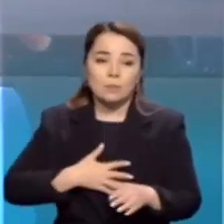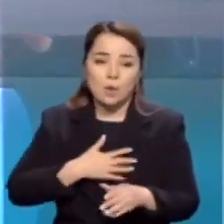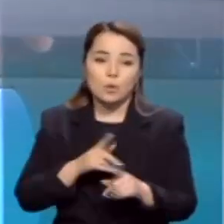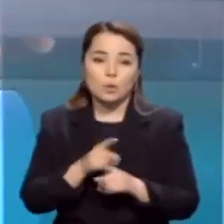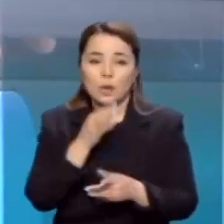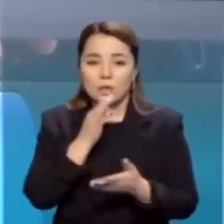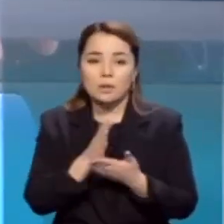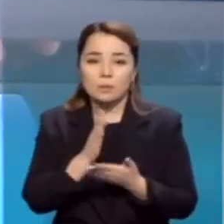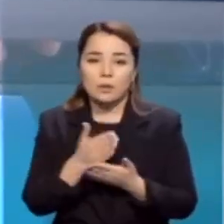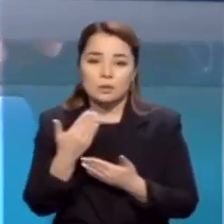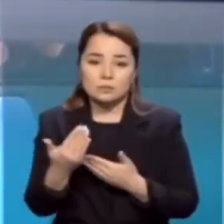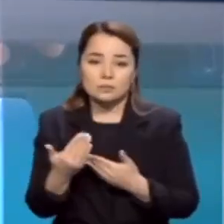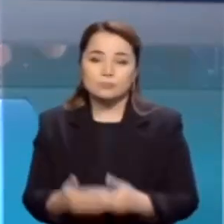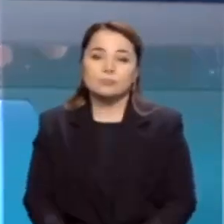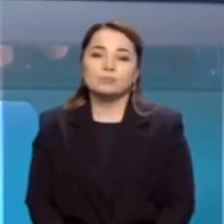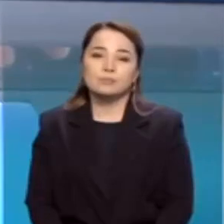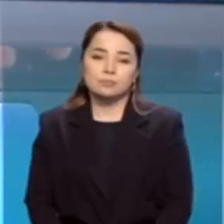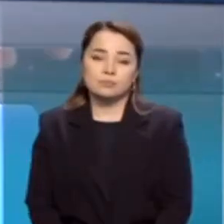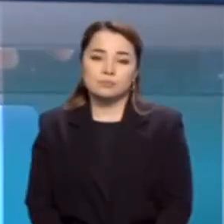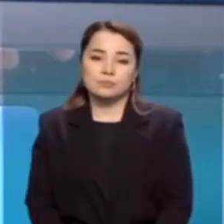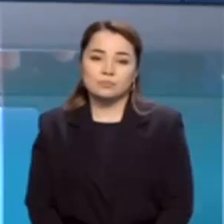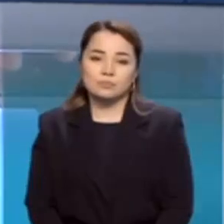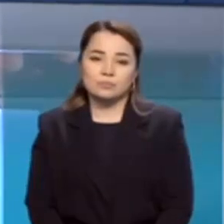негіз болып отыр.